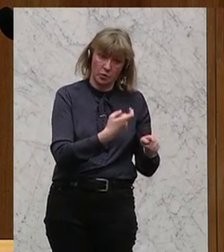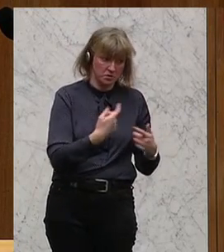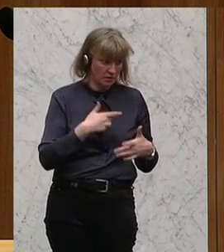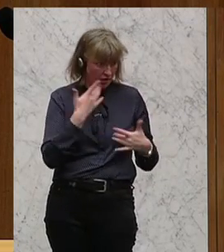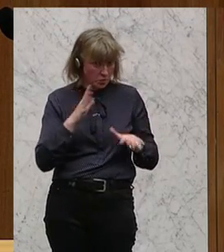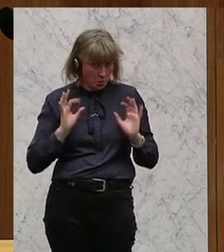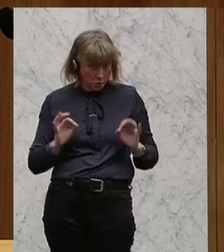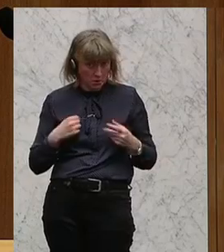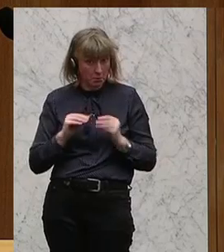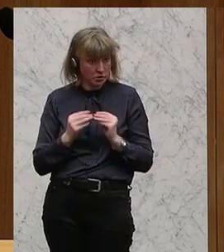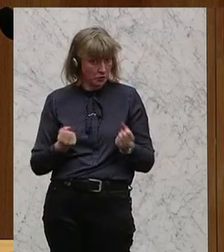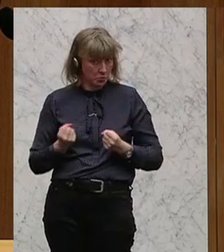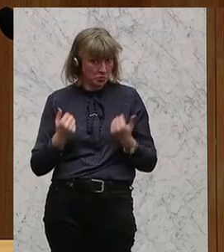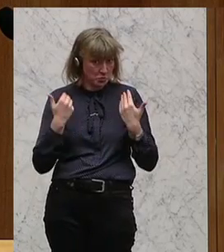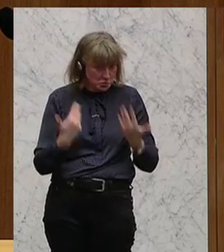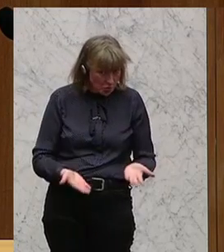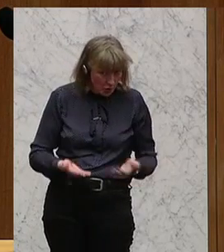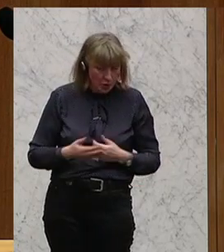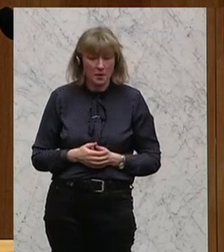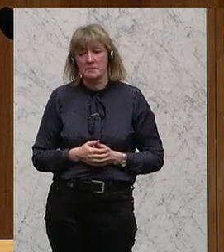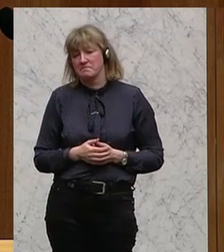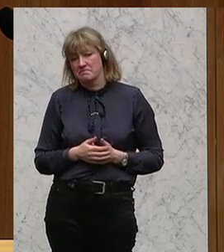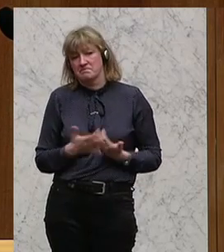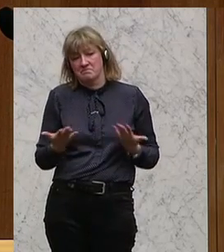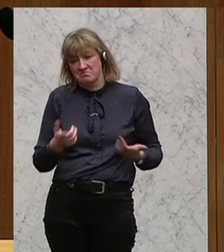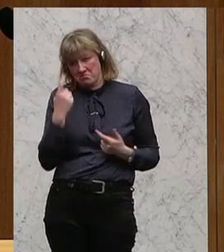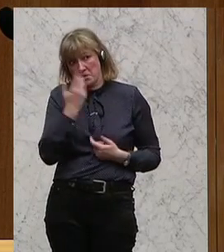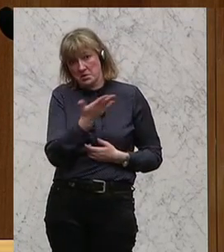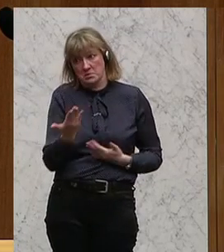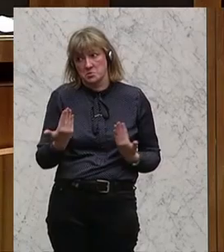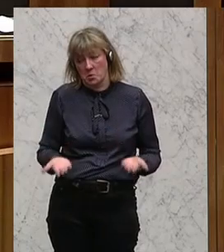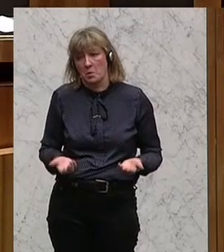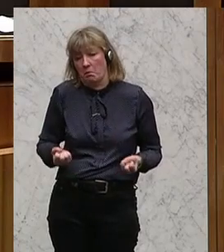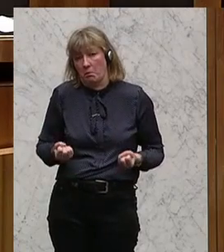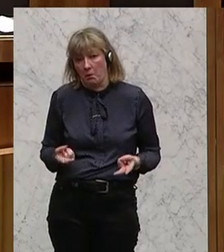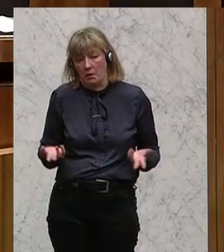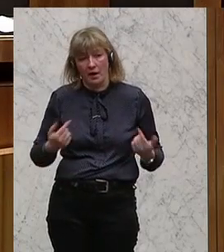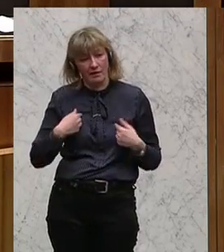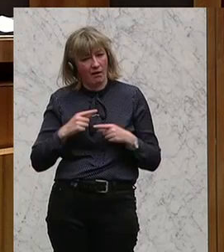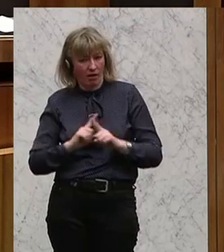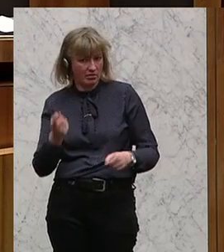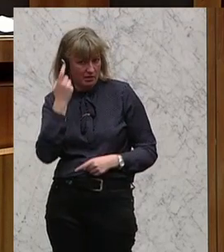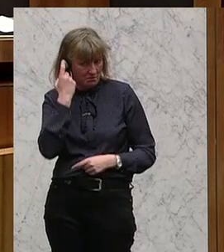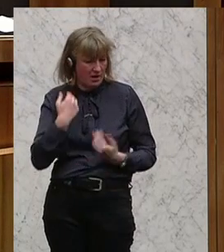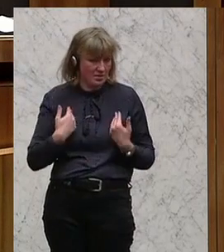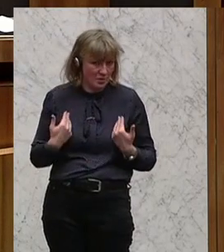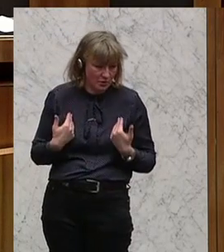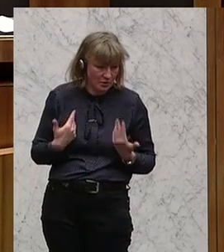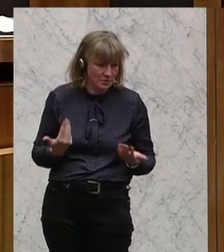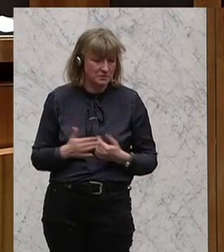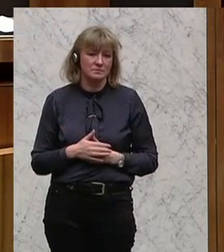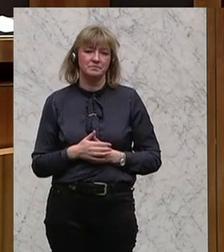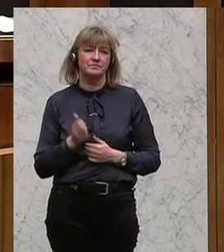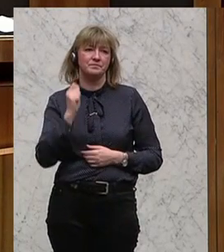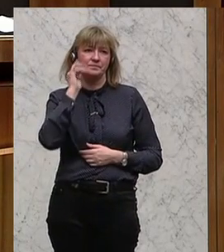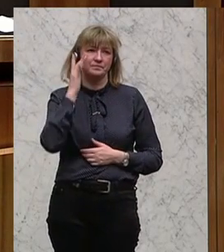Sinn und Zweck unserer Beschäftigungspolitik in Österreich sein sollte. Sie sehen das offenbar so, wir sehen das ein wenig anders. Und jetzt habe ich vor wenigen